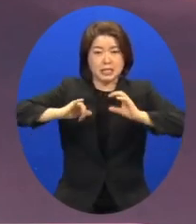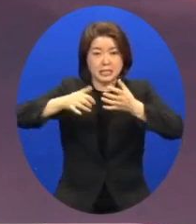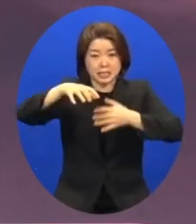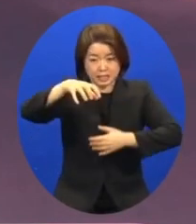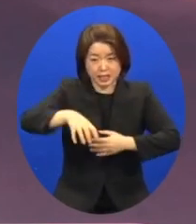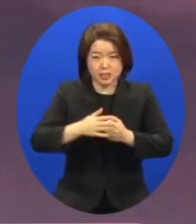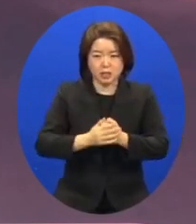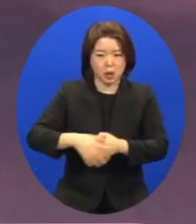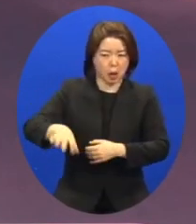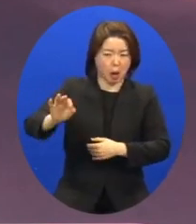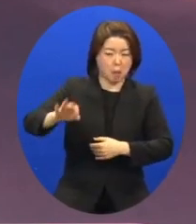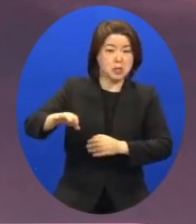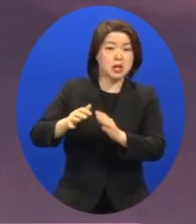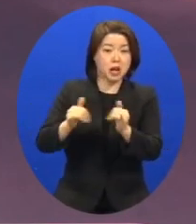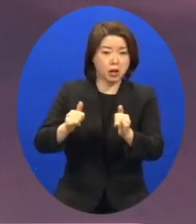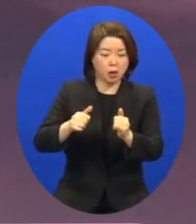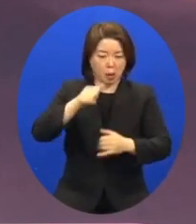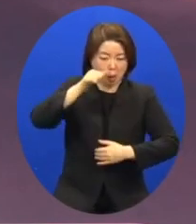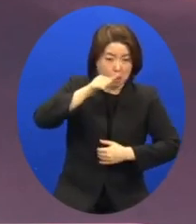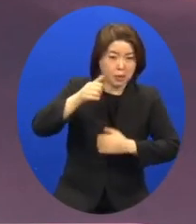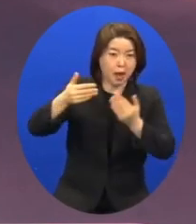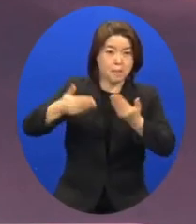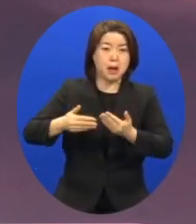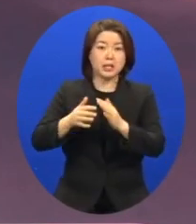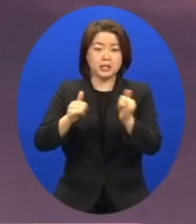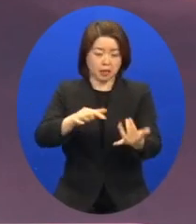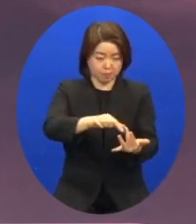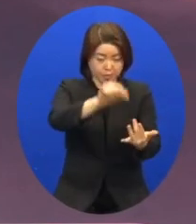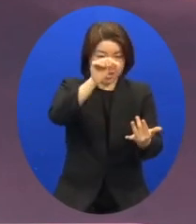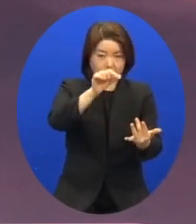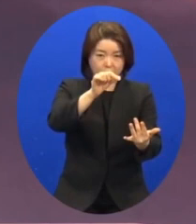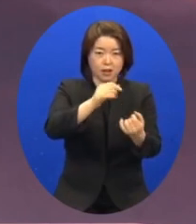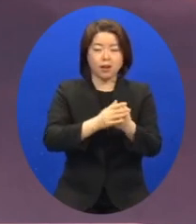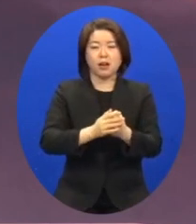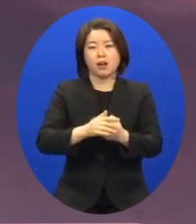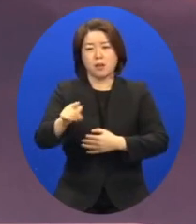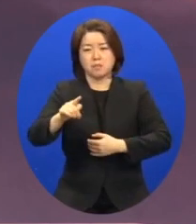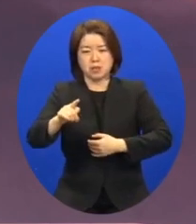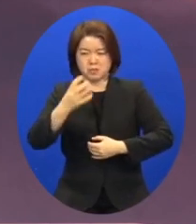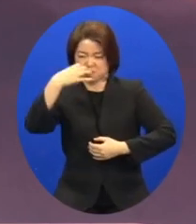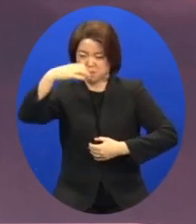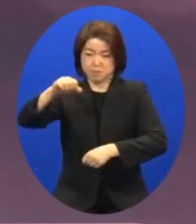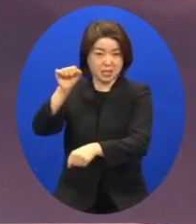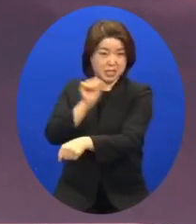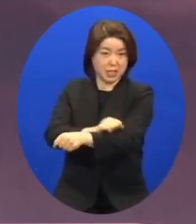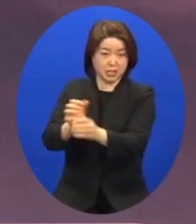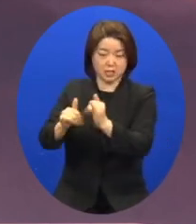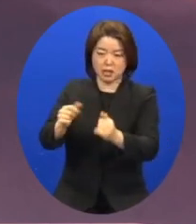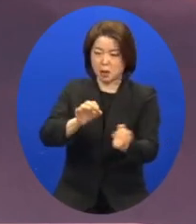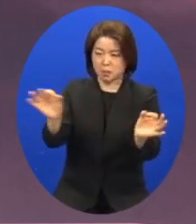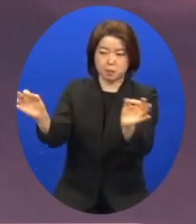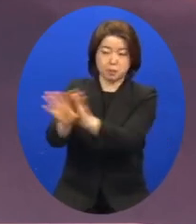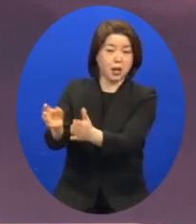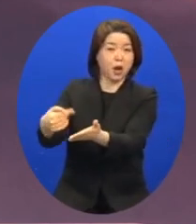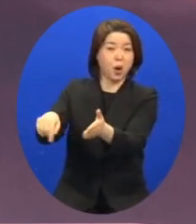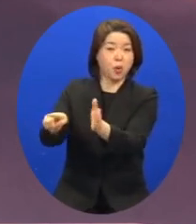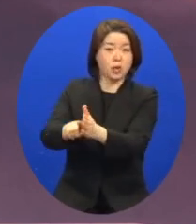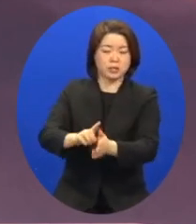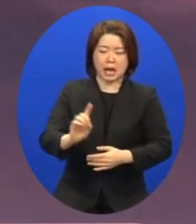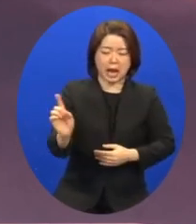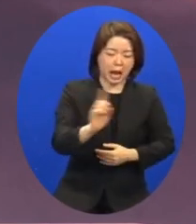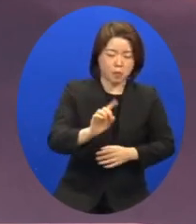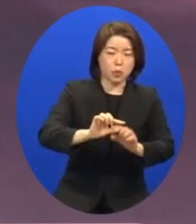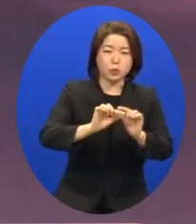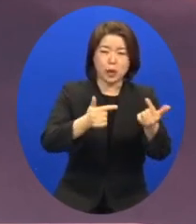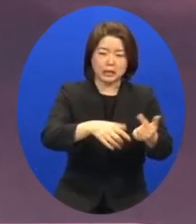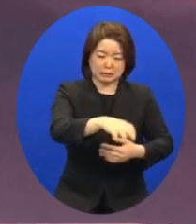비차 난 것들과 멸시받는 것들을 택하셔서 쓴 이 곳 잘났다고 하는 것들을 없애 시력 5 아무것도 아닌